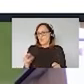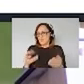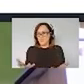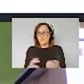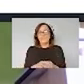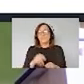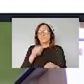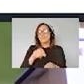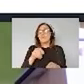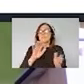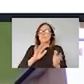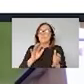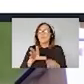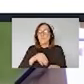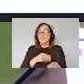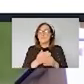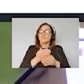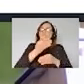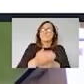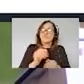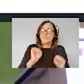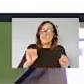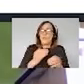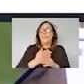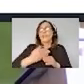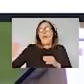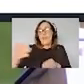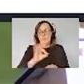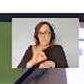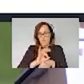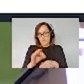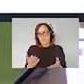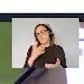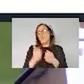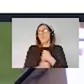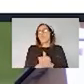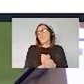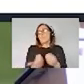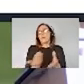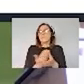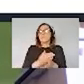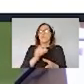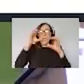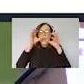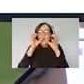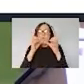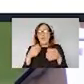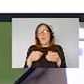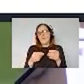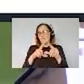w ten sposób możecie przejść dalej do działania w narzędziach projektowych, choćby w dokumentach z Google'a, z dysku.